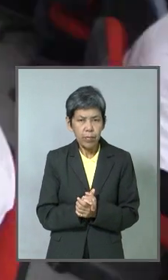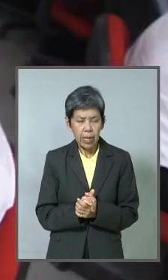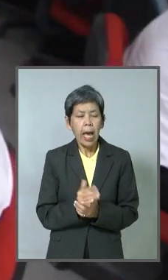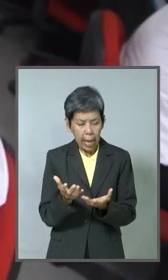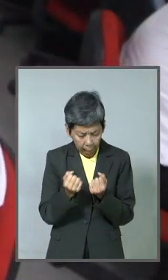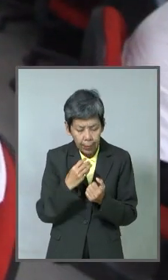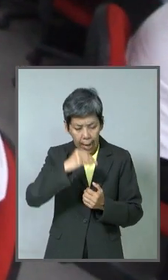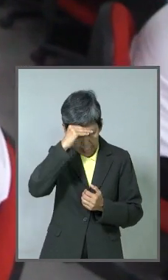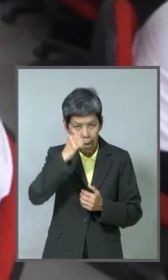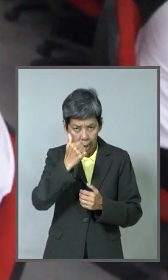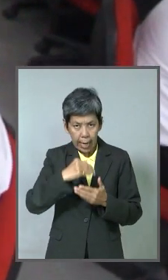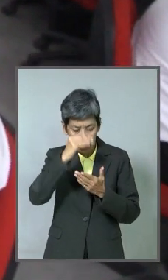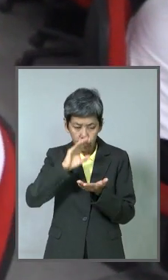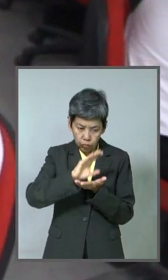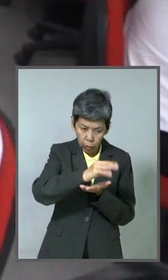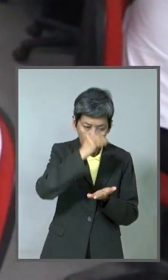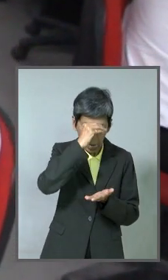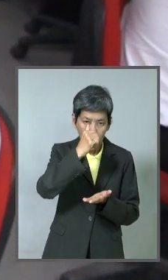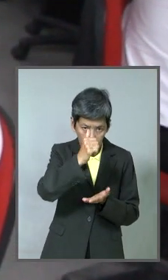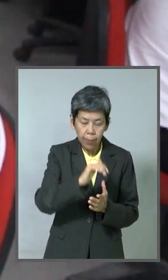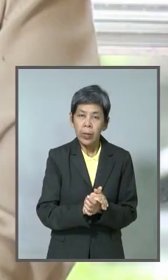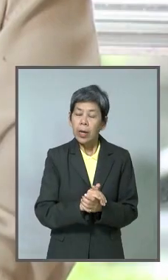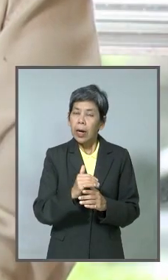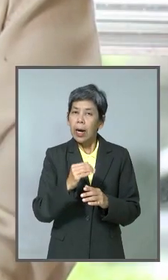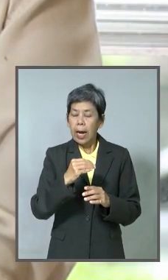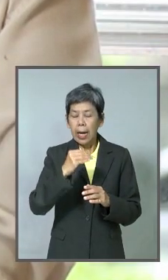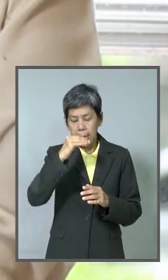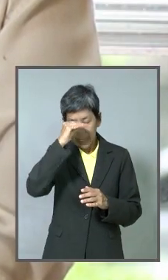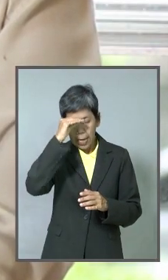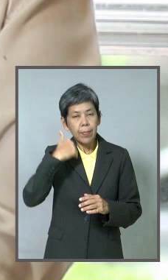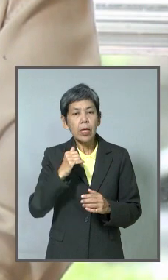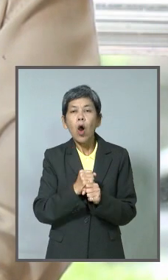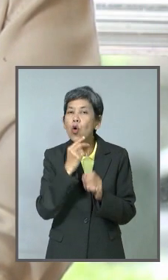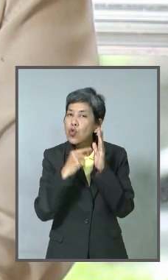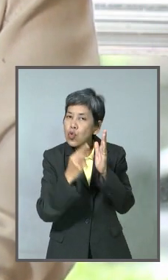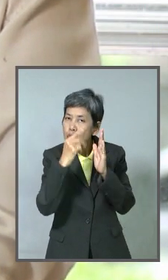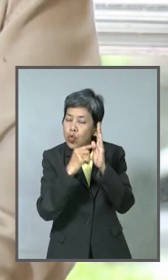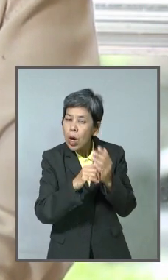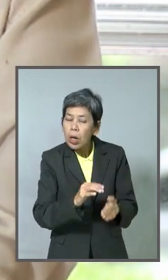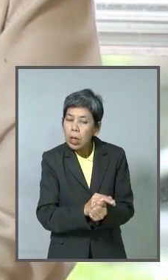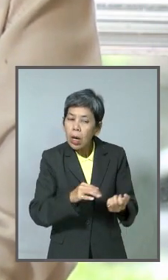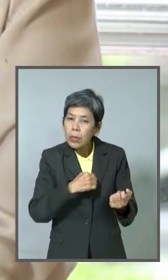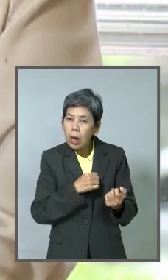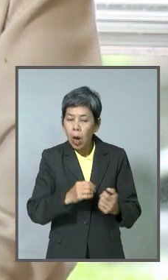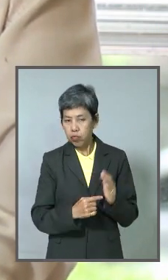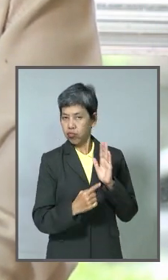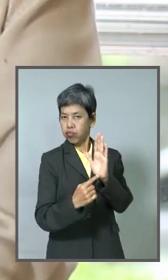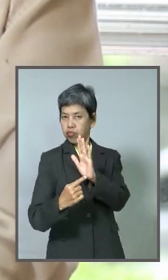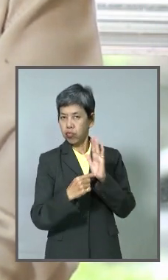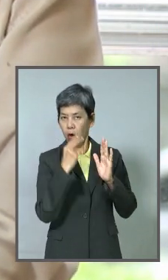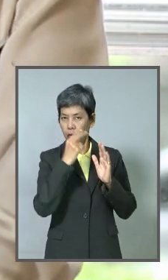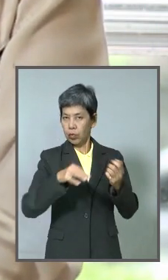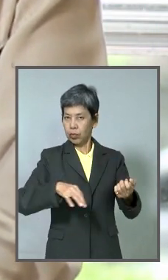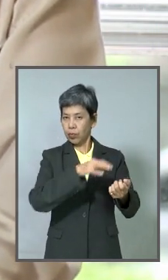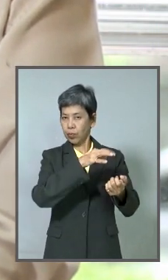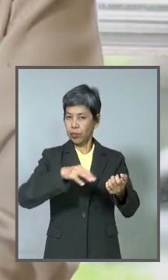มาบอกว่ารับน้องไว้เป็นนักเรียนทุนแล้วก็ให้มาเล่นให้ดูแล้วก็ขนเ